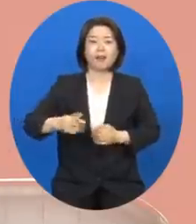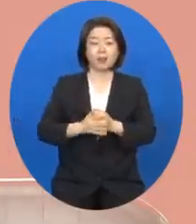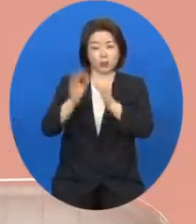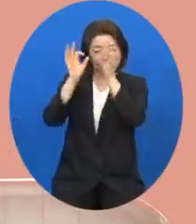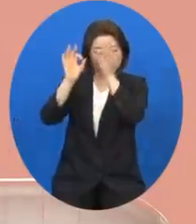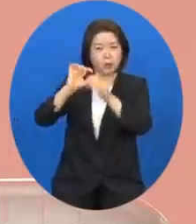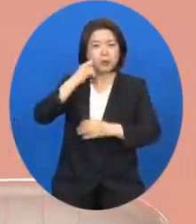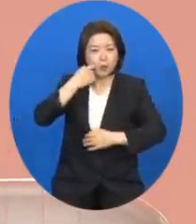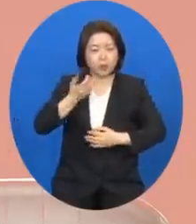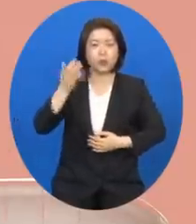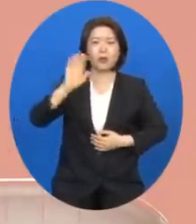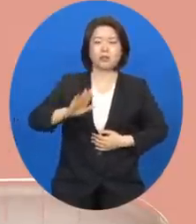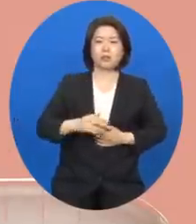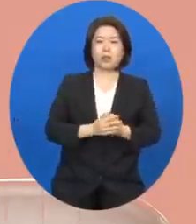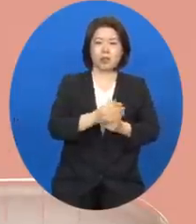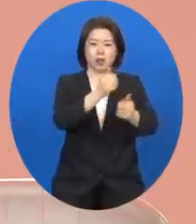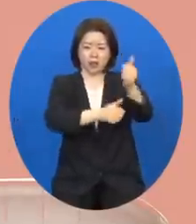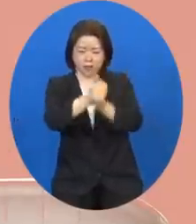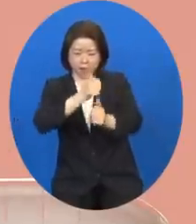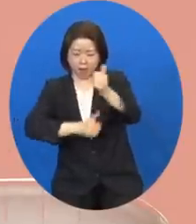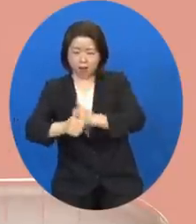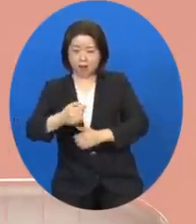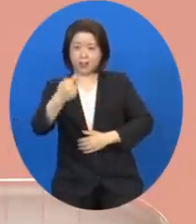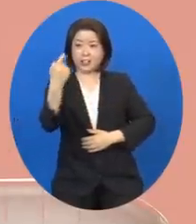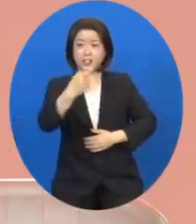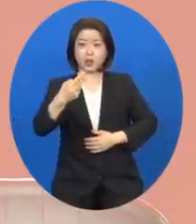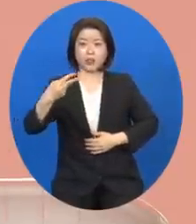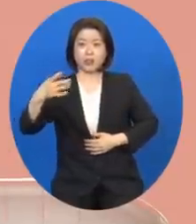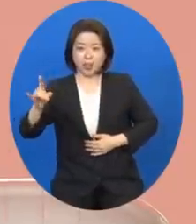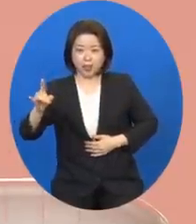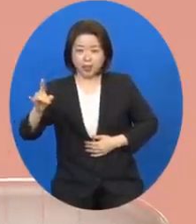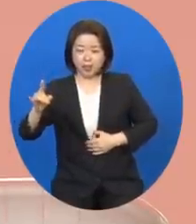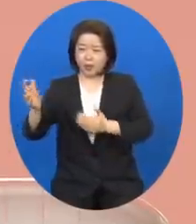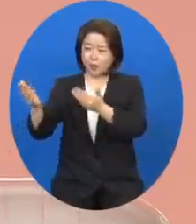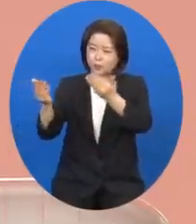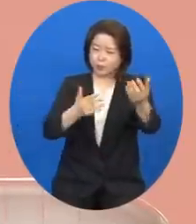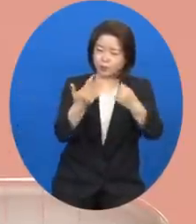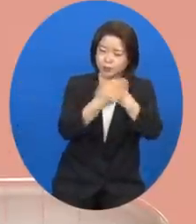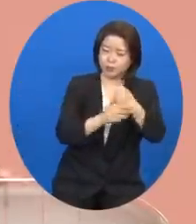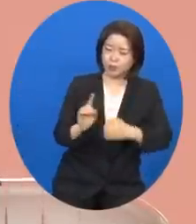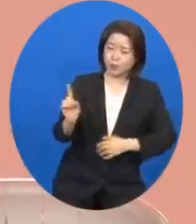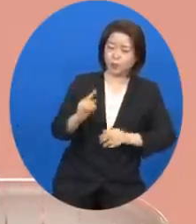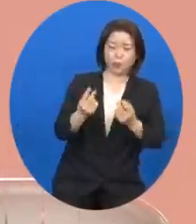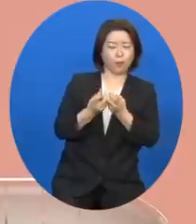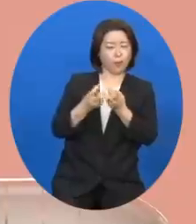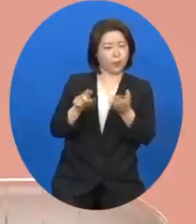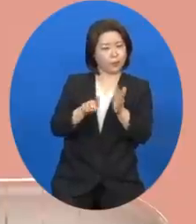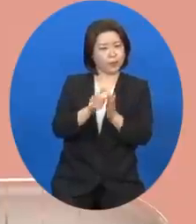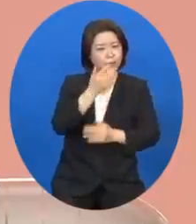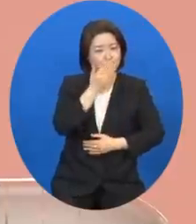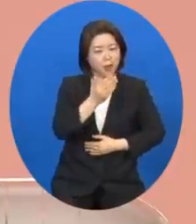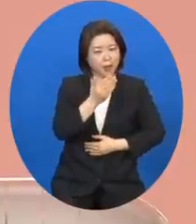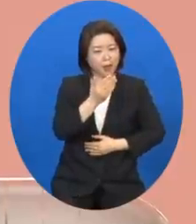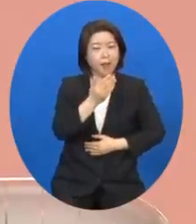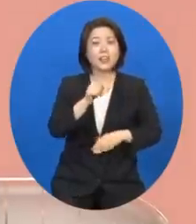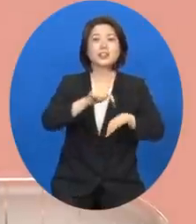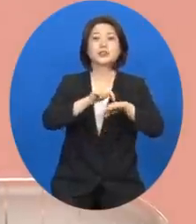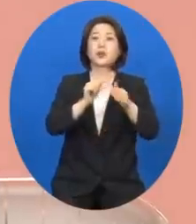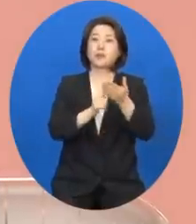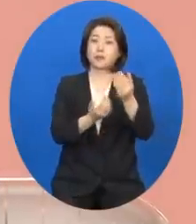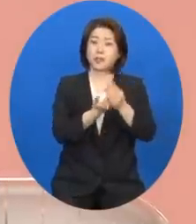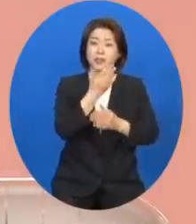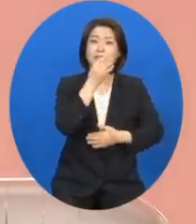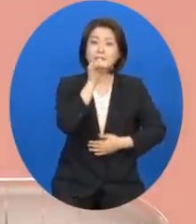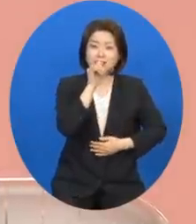그런데 천대까지 주시는 은혜를 어떻게 믿으라는 건가? 뭐 그런 심정일 수도